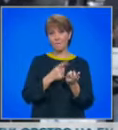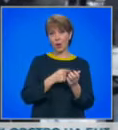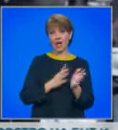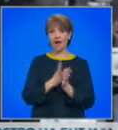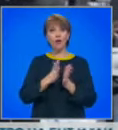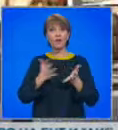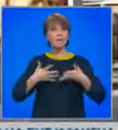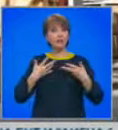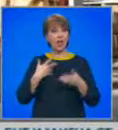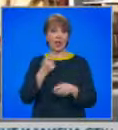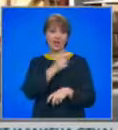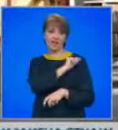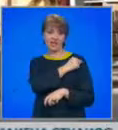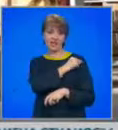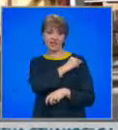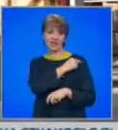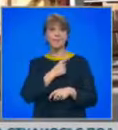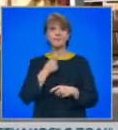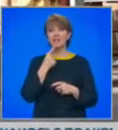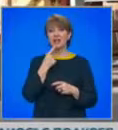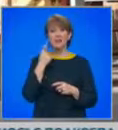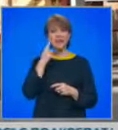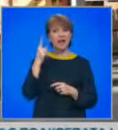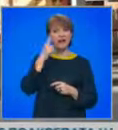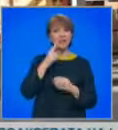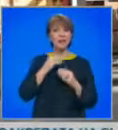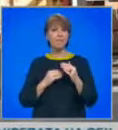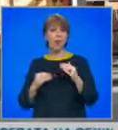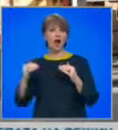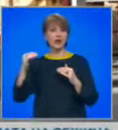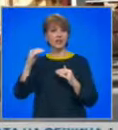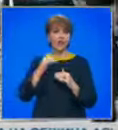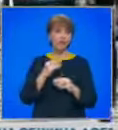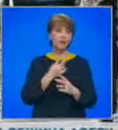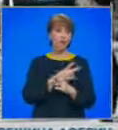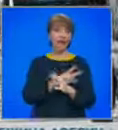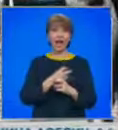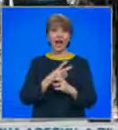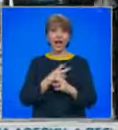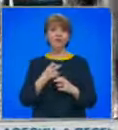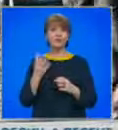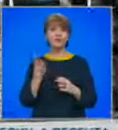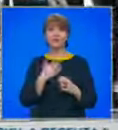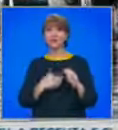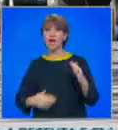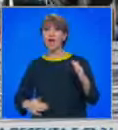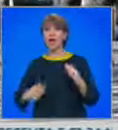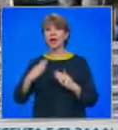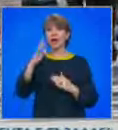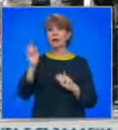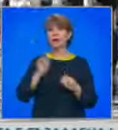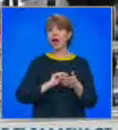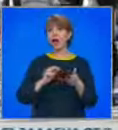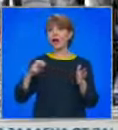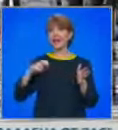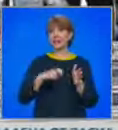вакцинират. След дни на покачване на новите случаи, в петък Австрия почти достигна рекорда от миналия ноември, с регистрирани